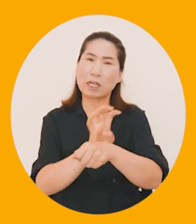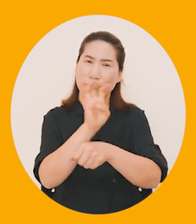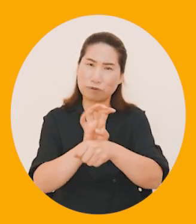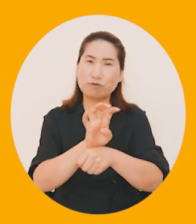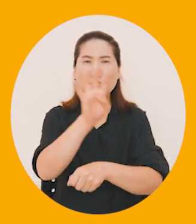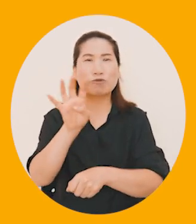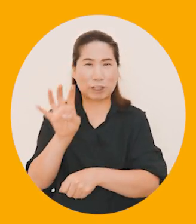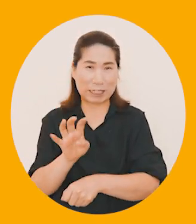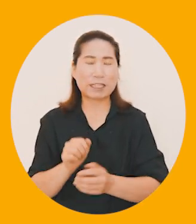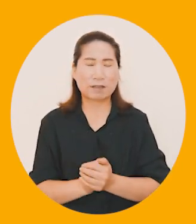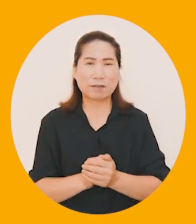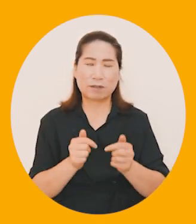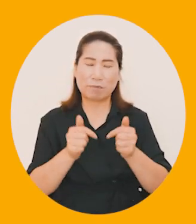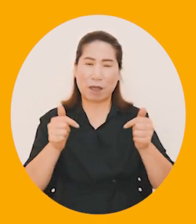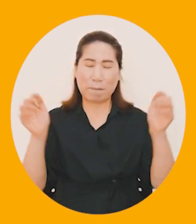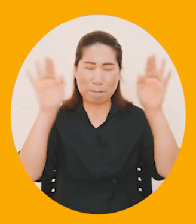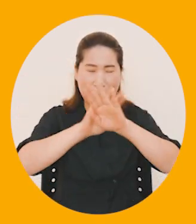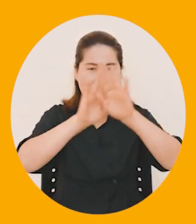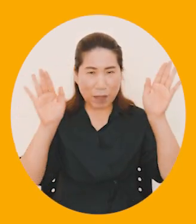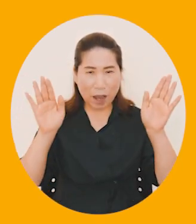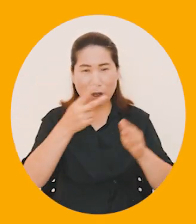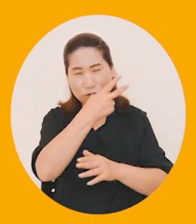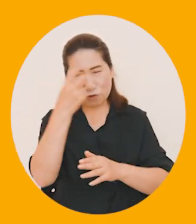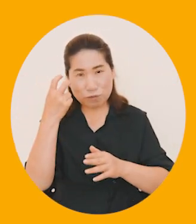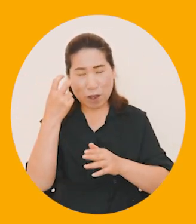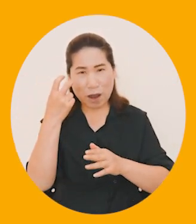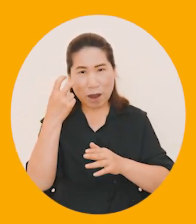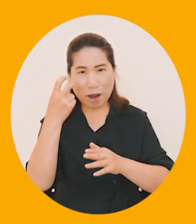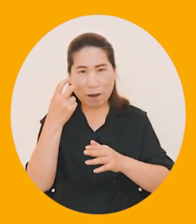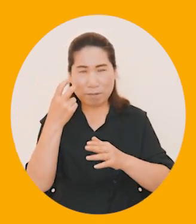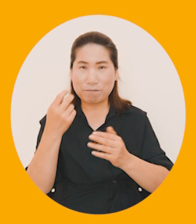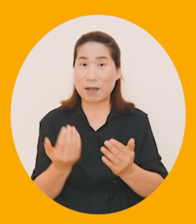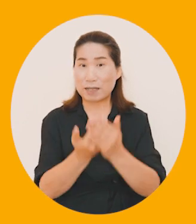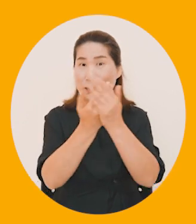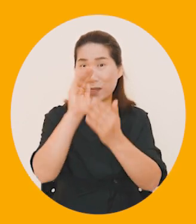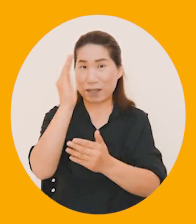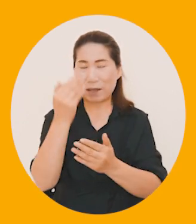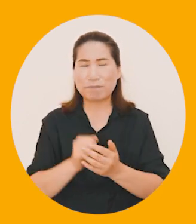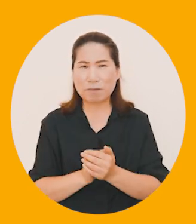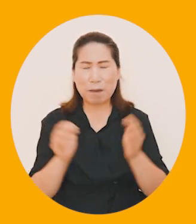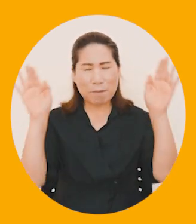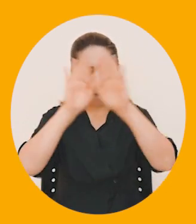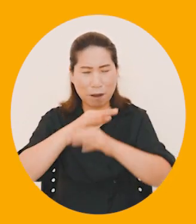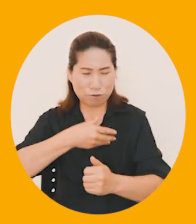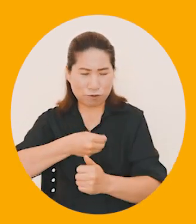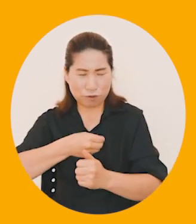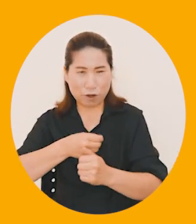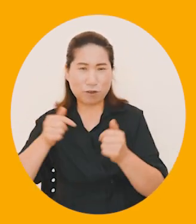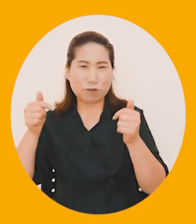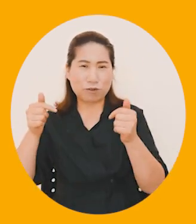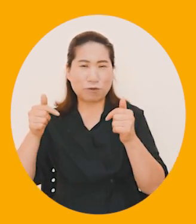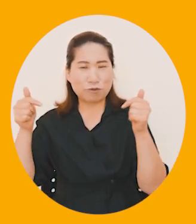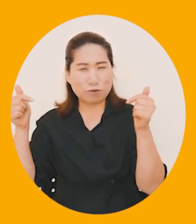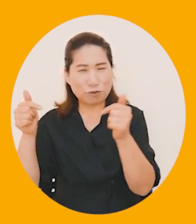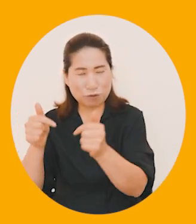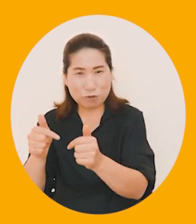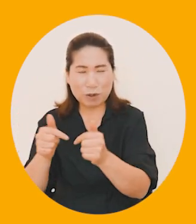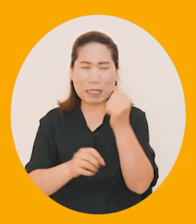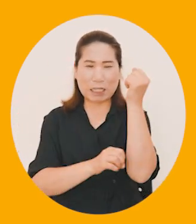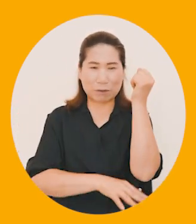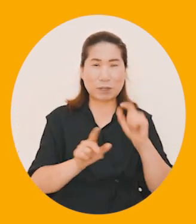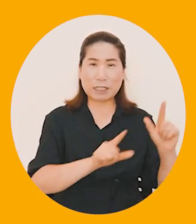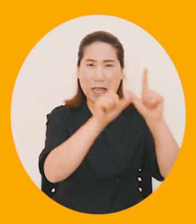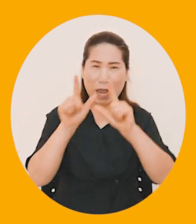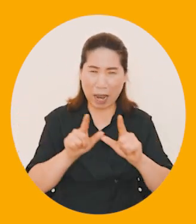정도입니다. 점점 밤과 낮의 수면 패턴이 발달하기 시작합니다. 밤중 수유를 점차 중단하고 기본적인